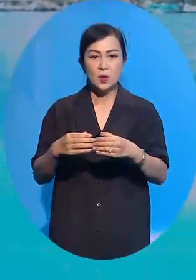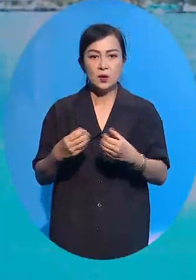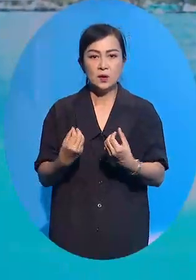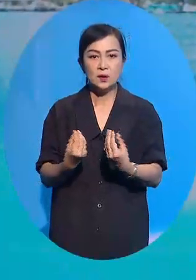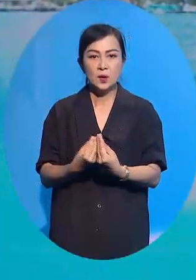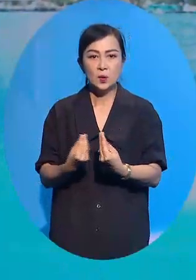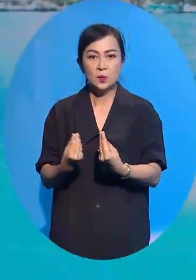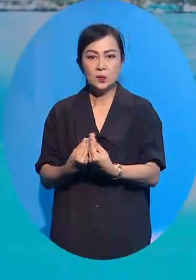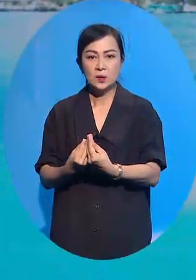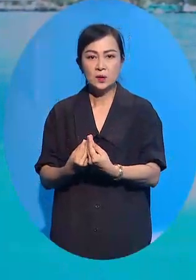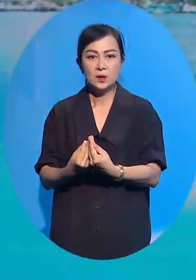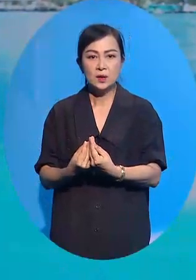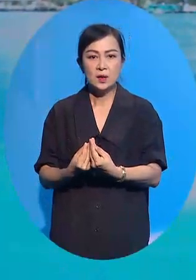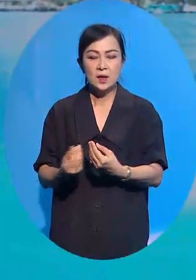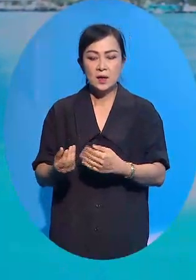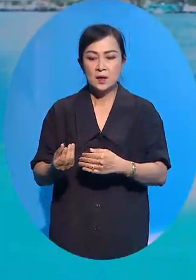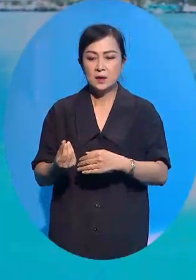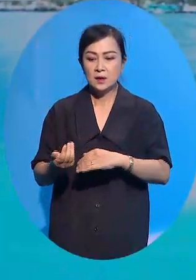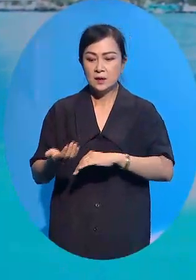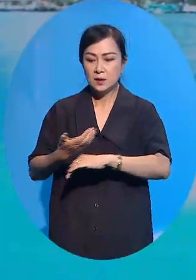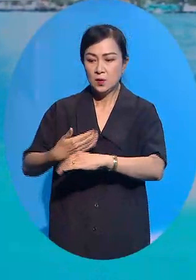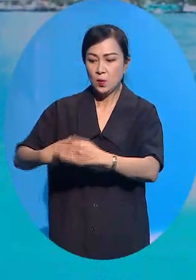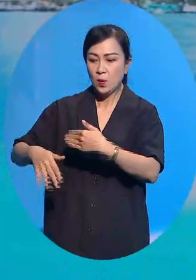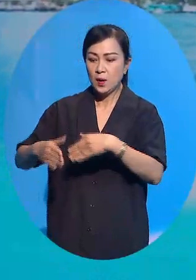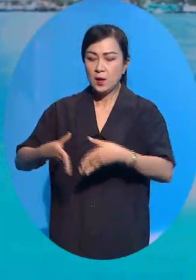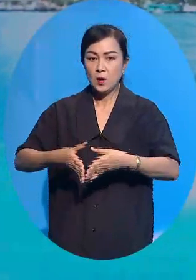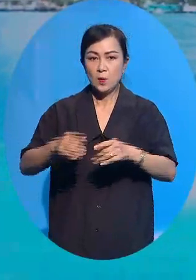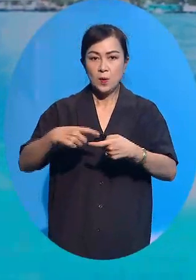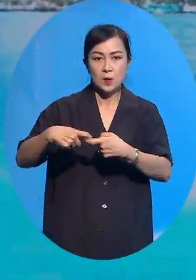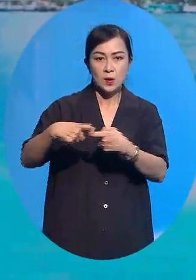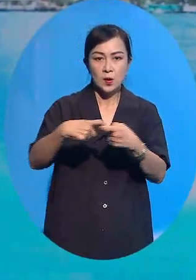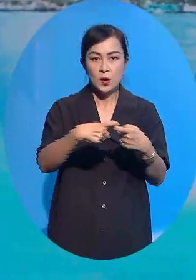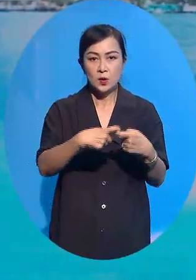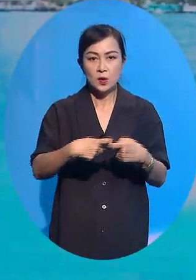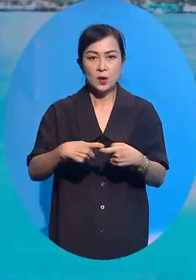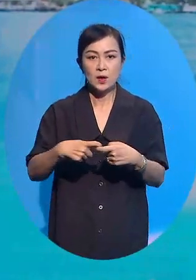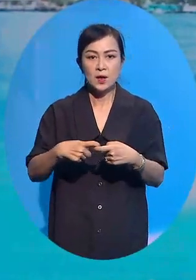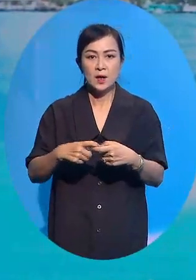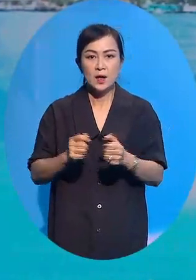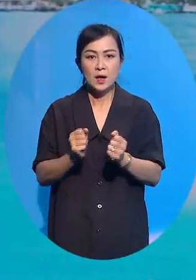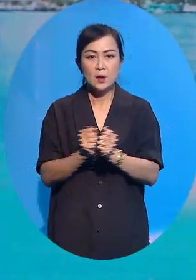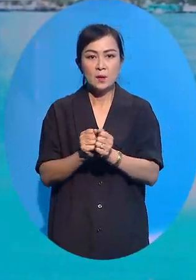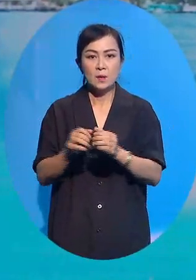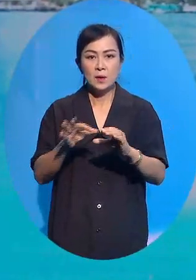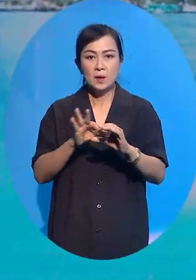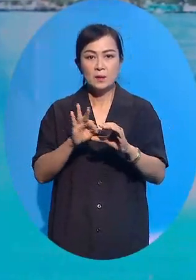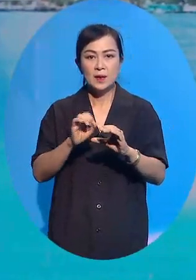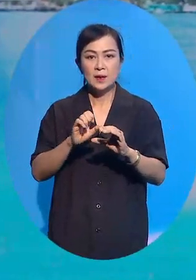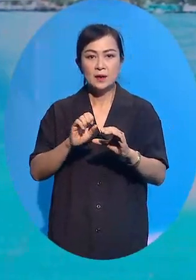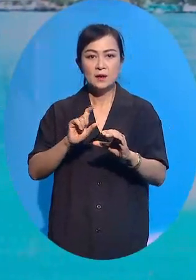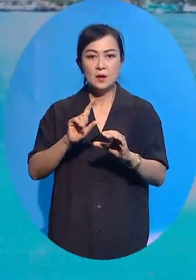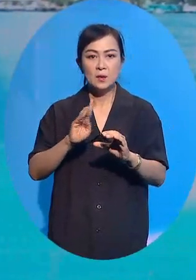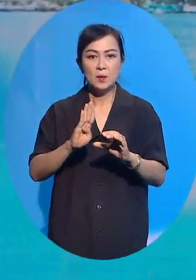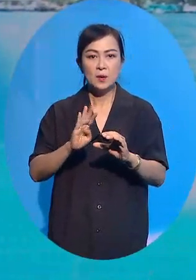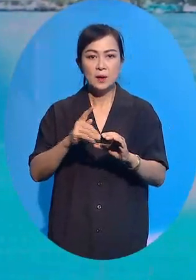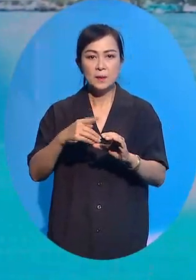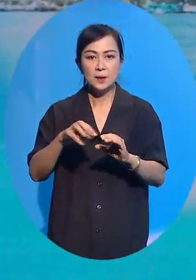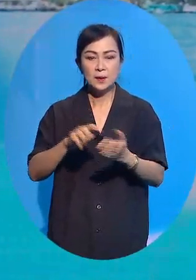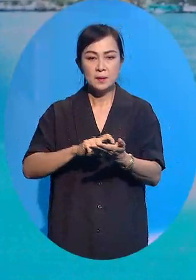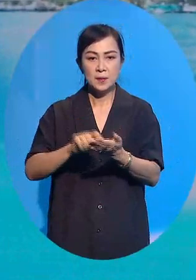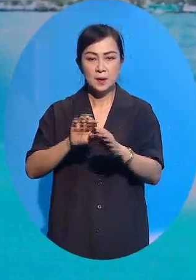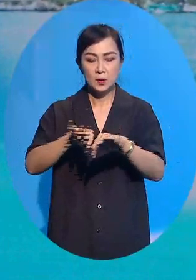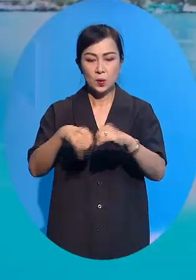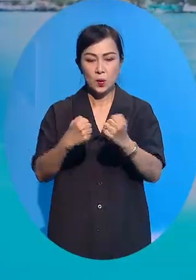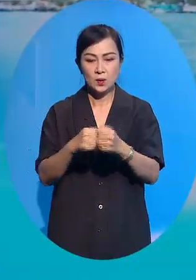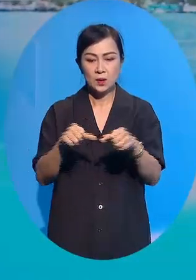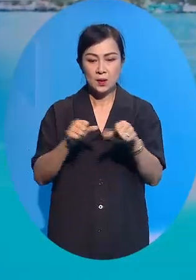xúc tiến đầu tư gọi vốn từ nước ngoài đã được Câu lạc bộ Kết nối Doanh nhân Việt Nam Quốc tế phối hợp cùng công ty Eden Global Capital của Mỹ tổ chức